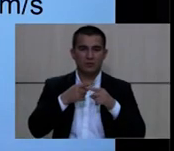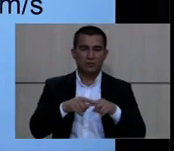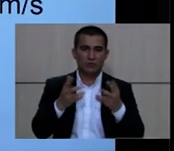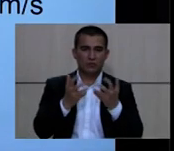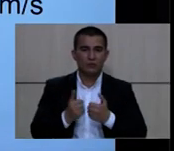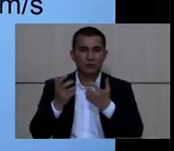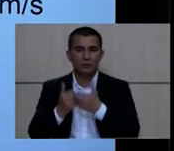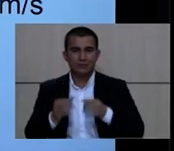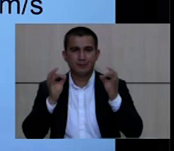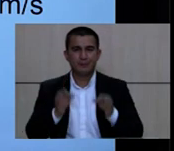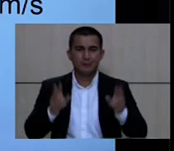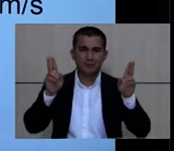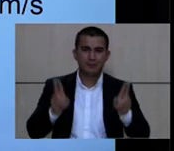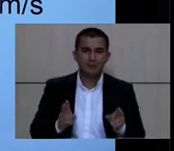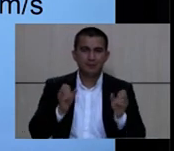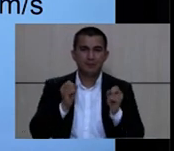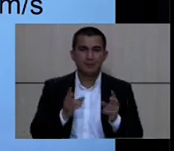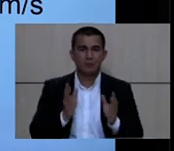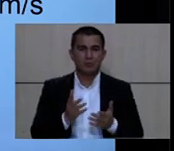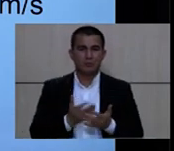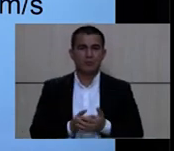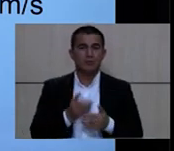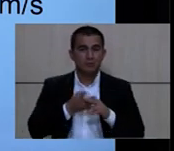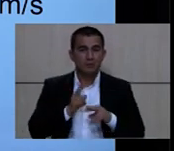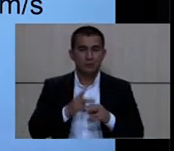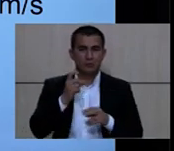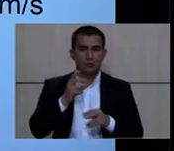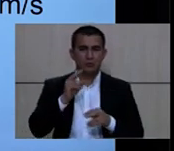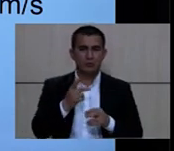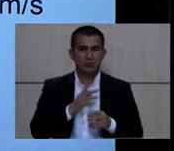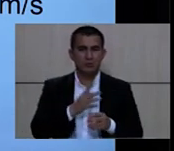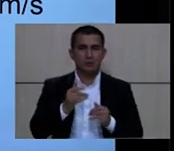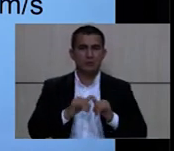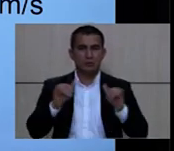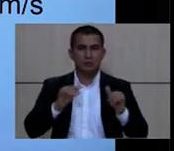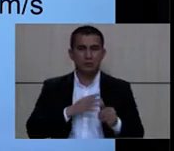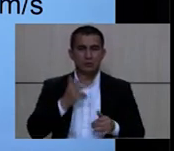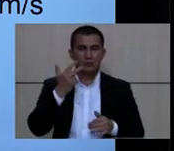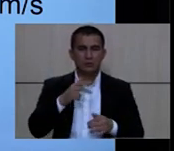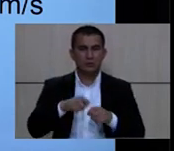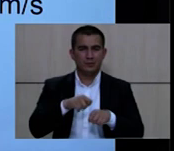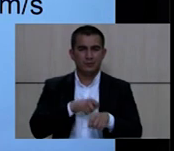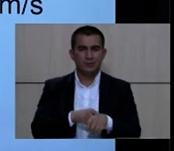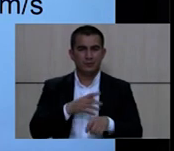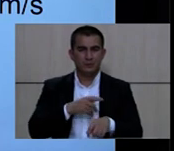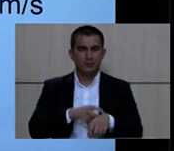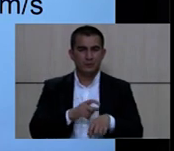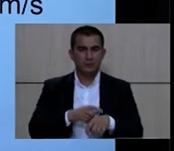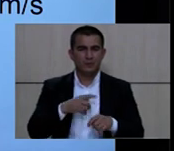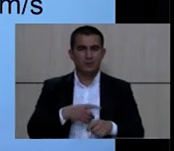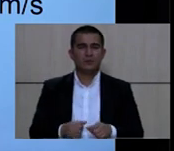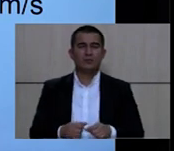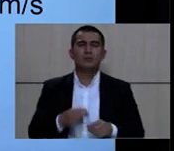ya'ni velosipedning impulsi barobar 100 kg ko'paytiramiz 30 metr taqsim sekundga.